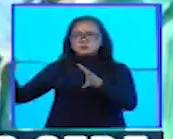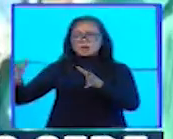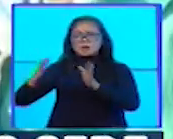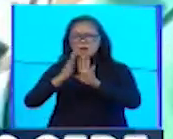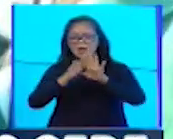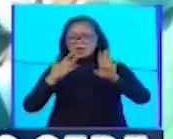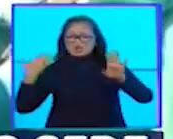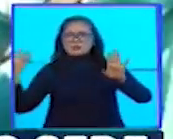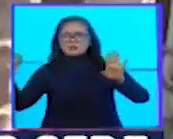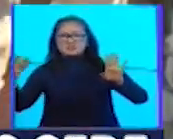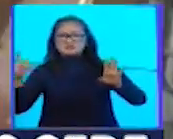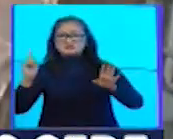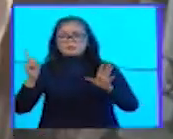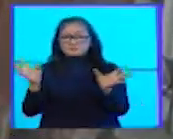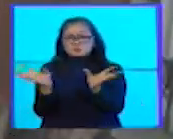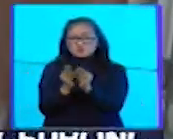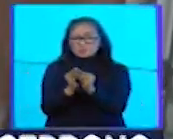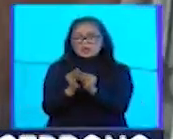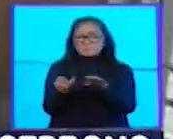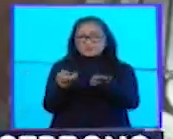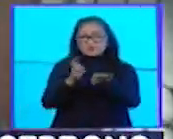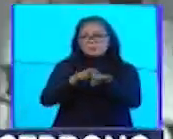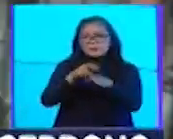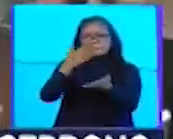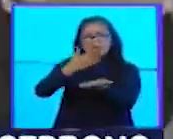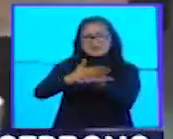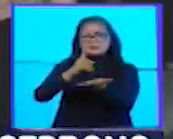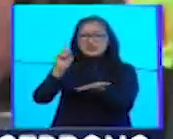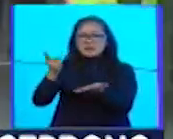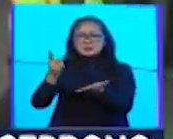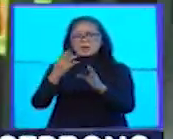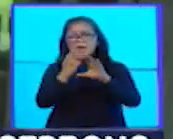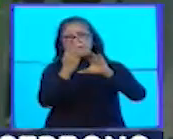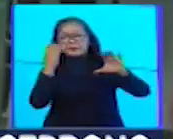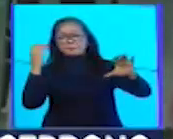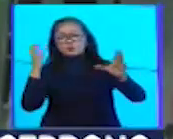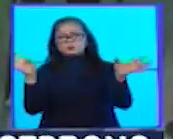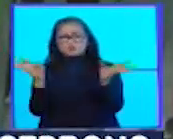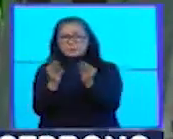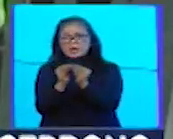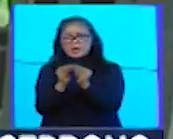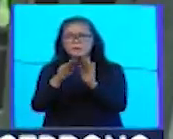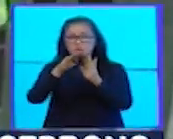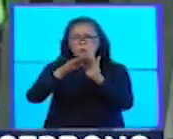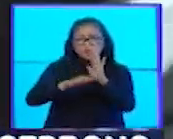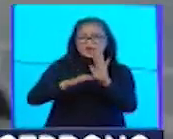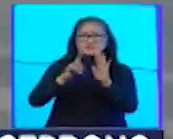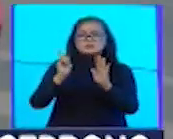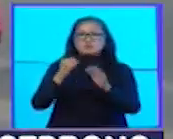Antrean terjadi akibat pembatasan jumlah penumpang serta pengurangan gerbong komuter lain sebagai salah satu upaya pencegahan penularan